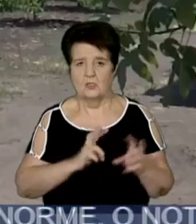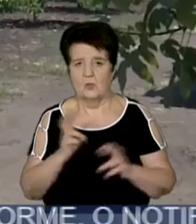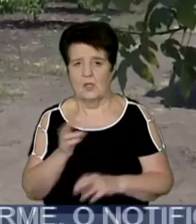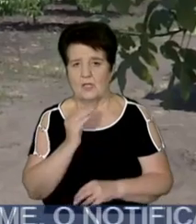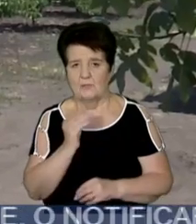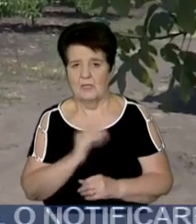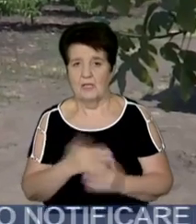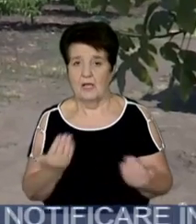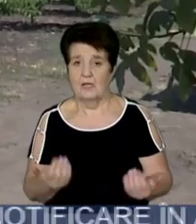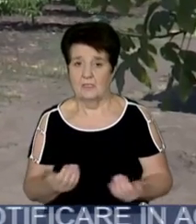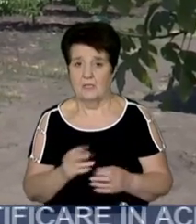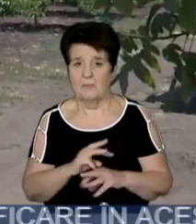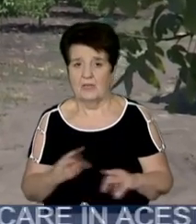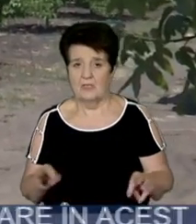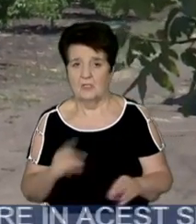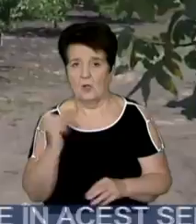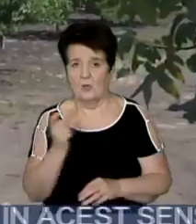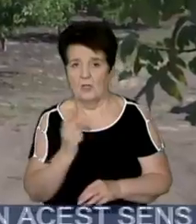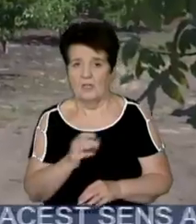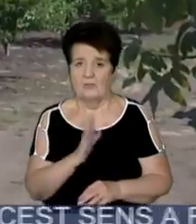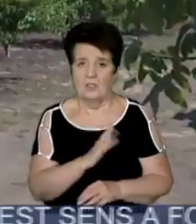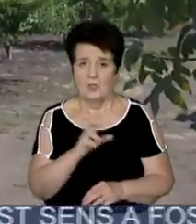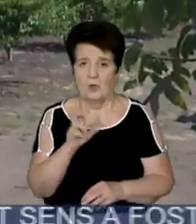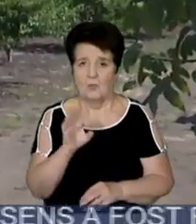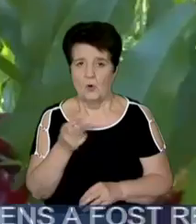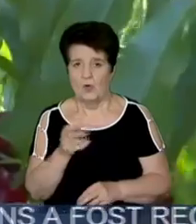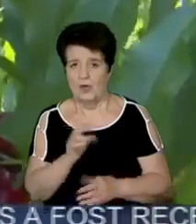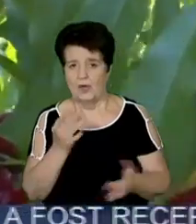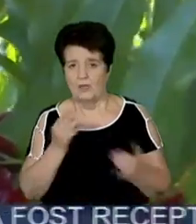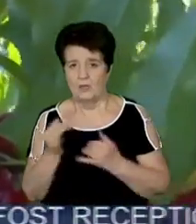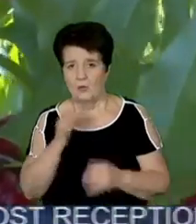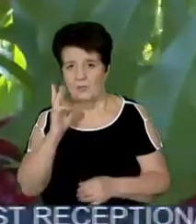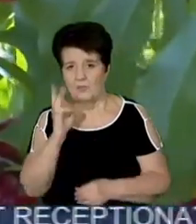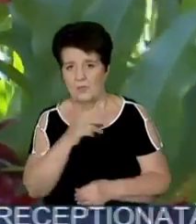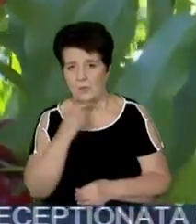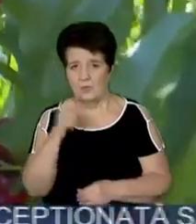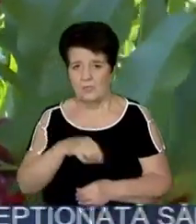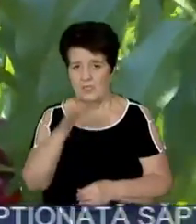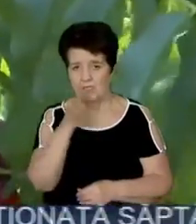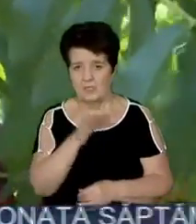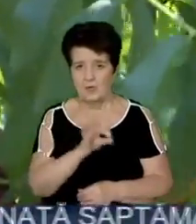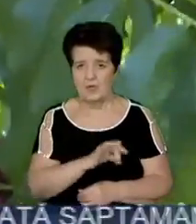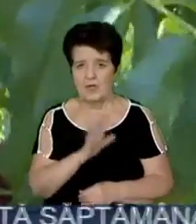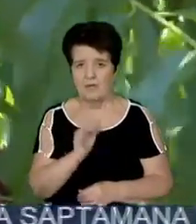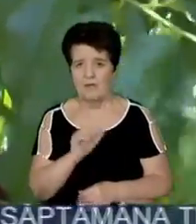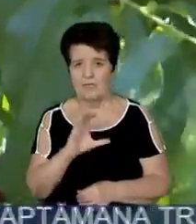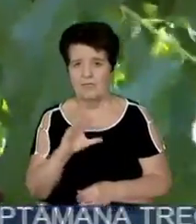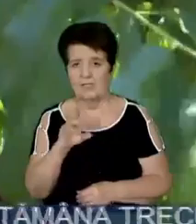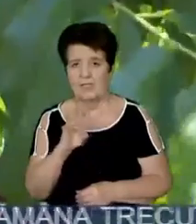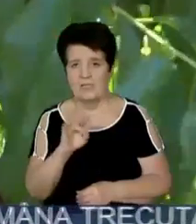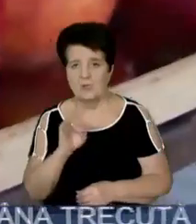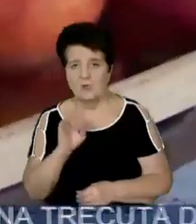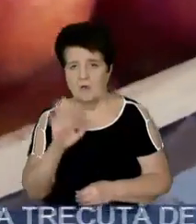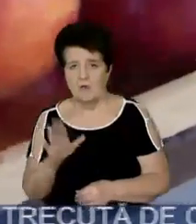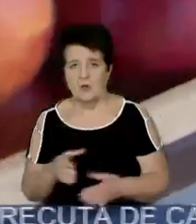Alimentare. Astăzi, Ministrul Agriculturii Vladimir Bolea a discutat subiectul cu ambasadorul rus la Chișinău, Oleg Vaznețov. Bolea a propus să fie